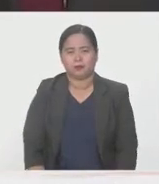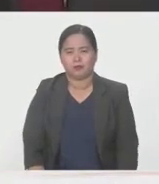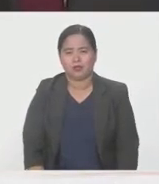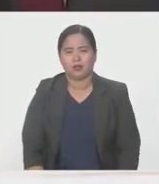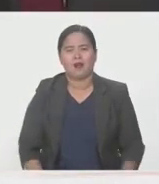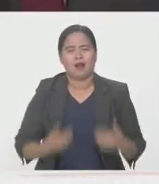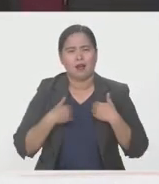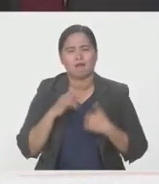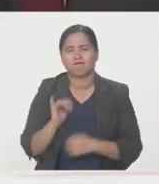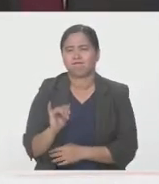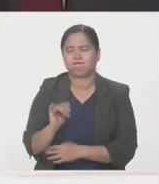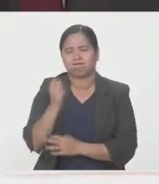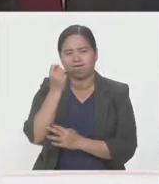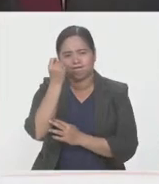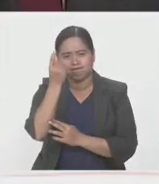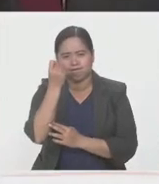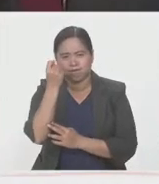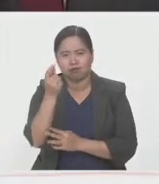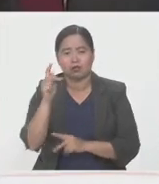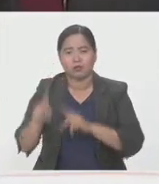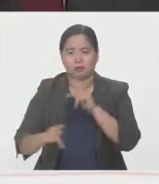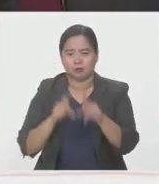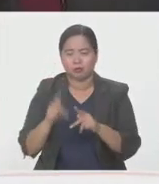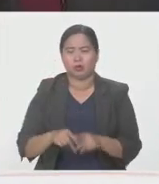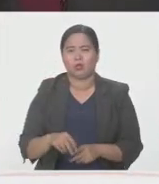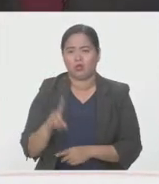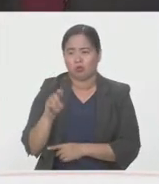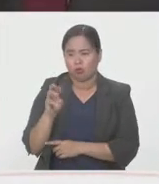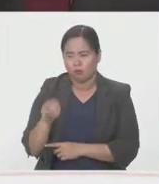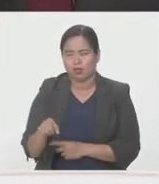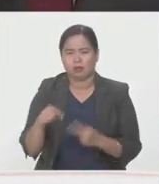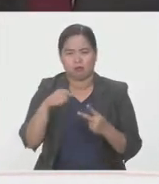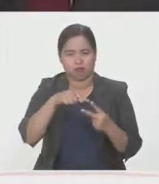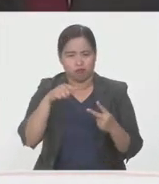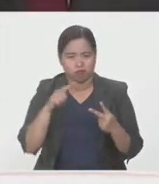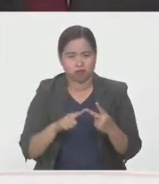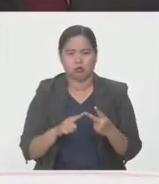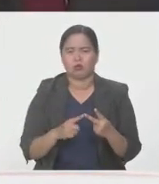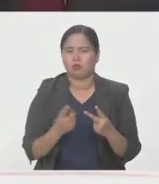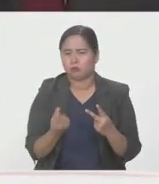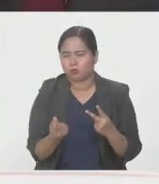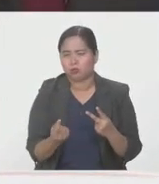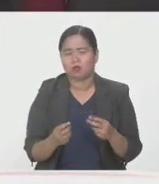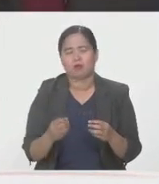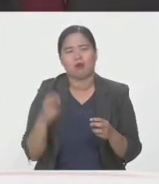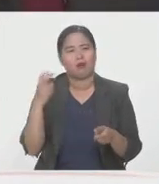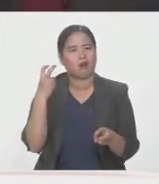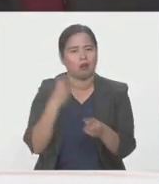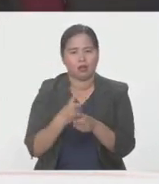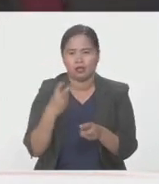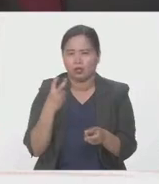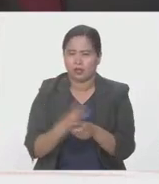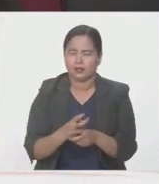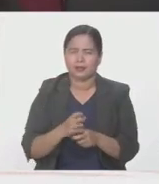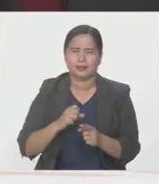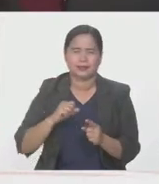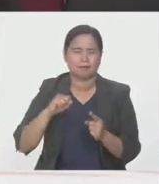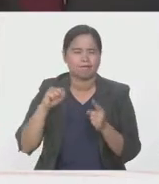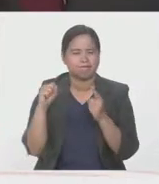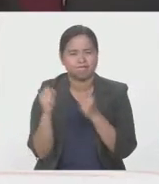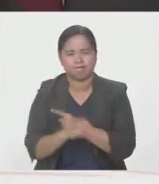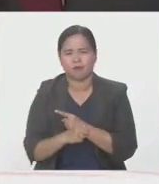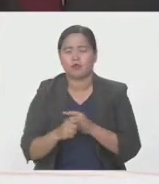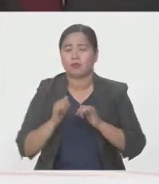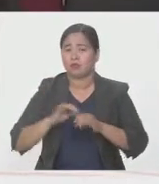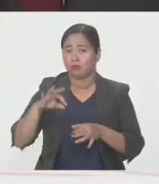хорошо понимают жители Донбасса и Новороссии, которые в тяжелейших условиях голосовали на референдумах за